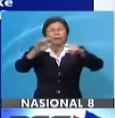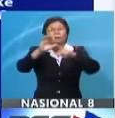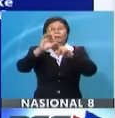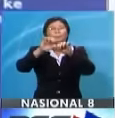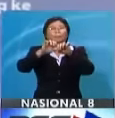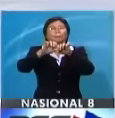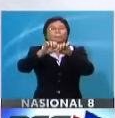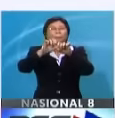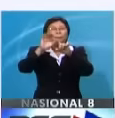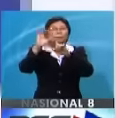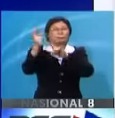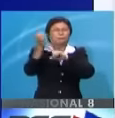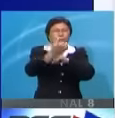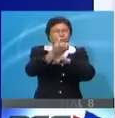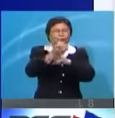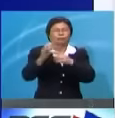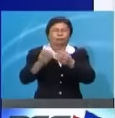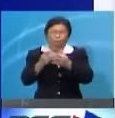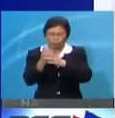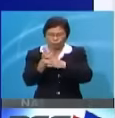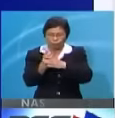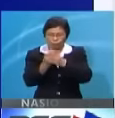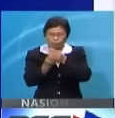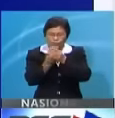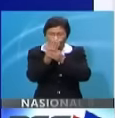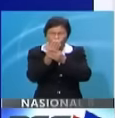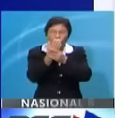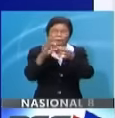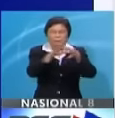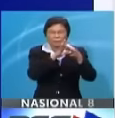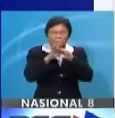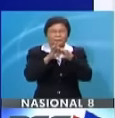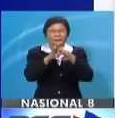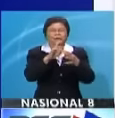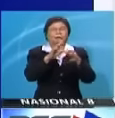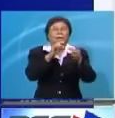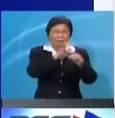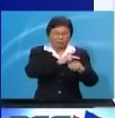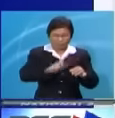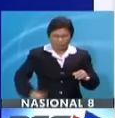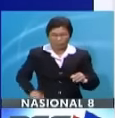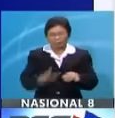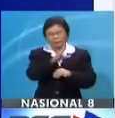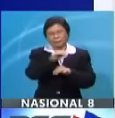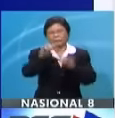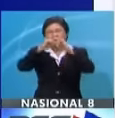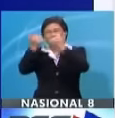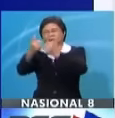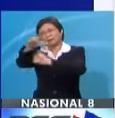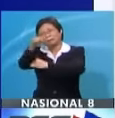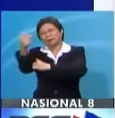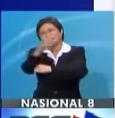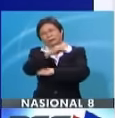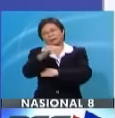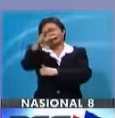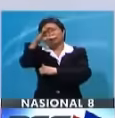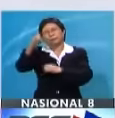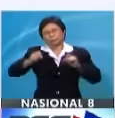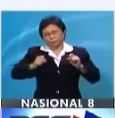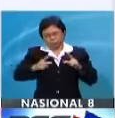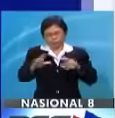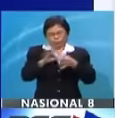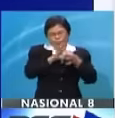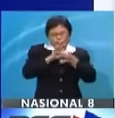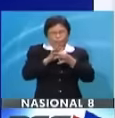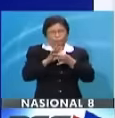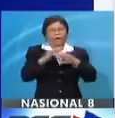silo serta mewujudkan kerjasama strategik antara kementerian, beberapa agensi lain dan syarikat swasta.